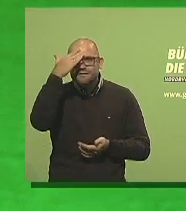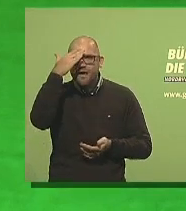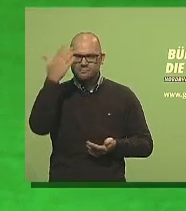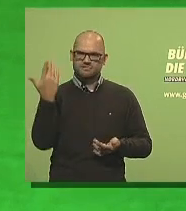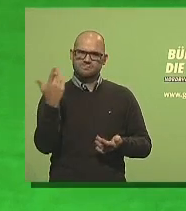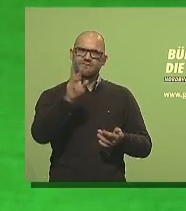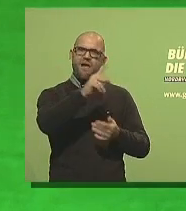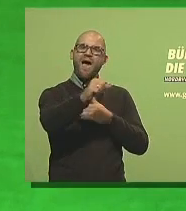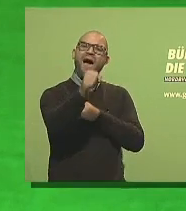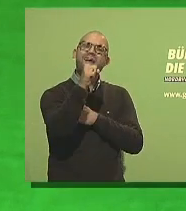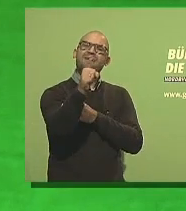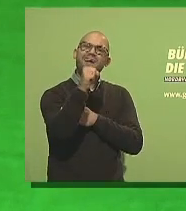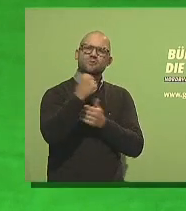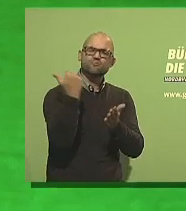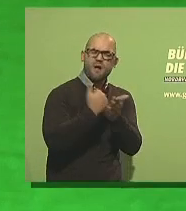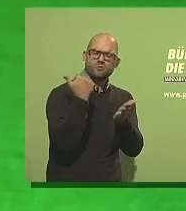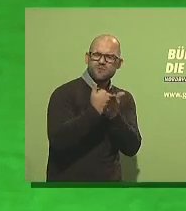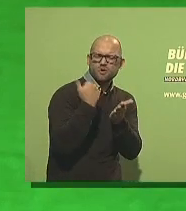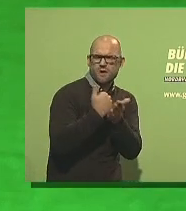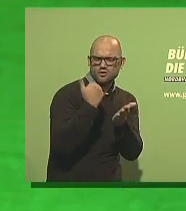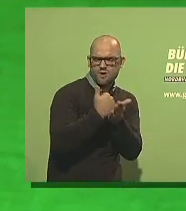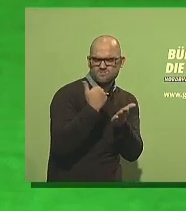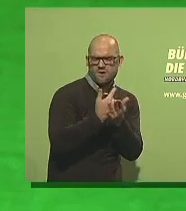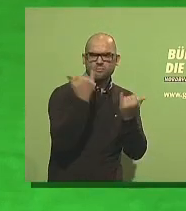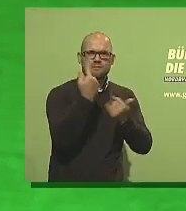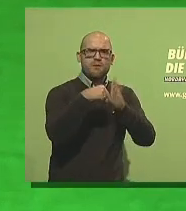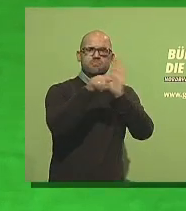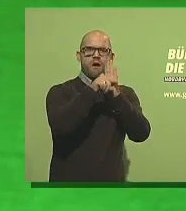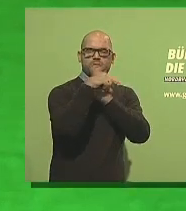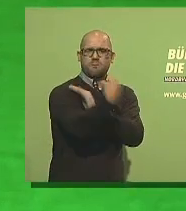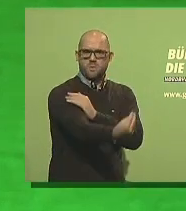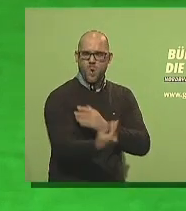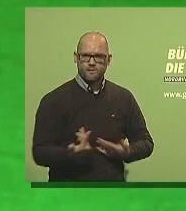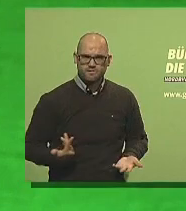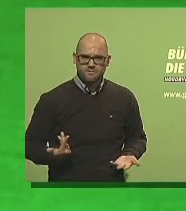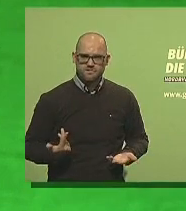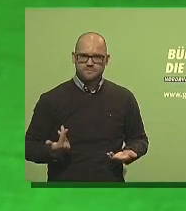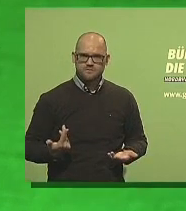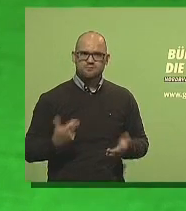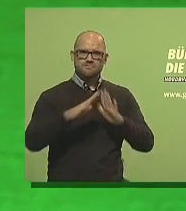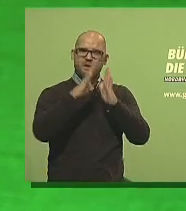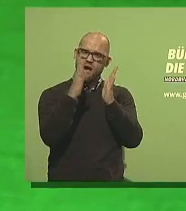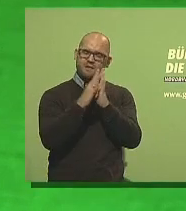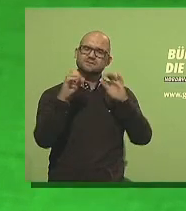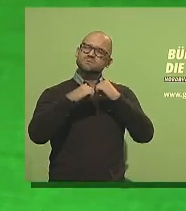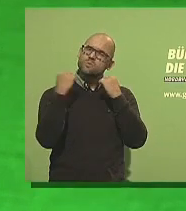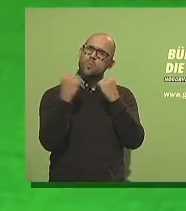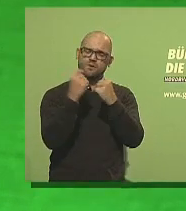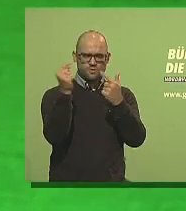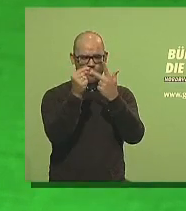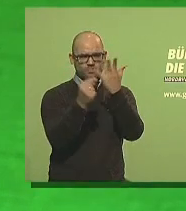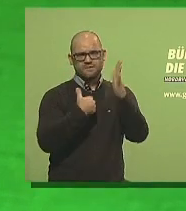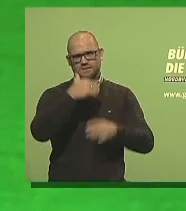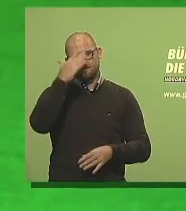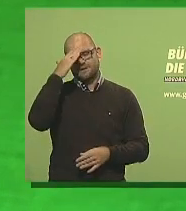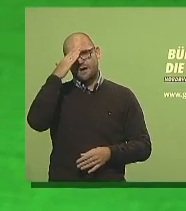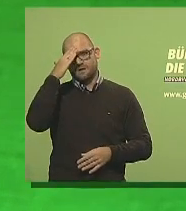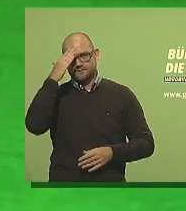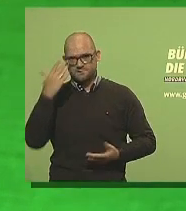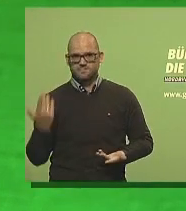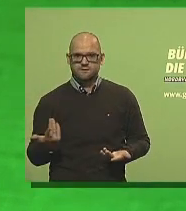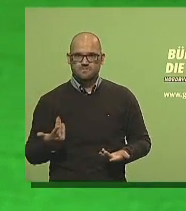einen Wettbewerbsnachteil haben soll, weil wir übrigens auch wissen und den ernst nehmen, der sich um